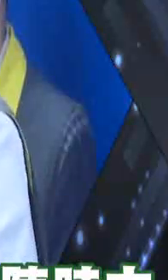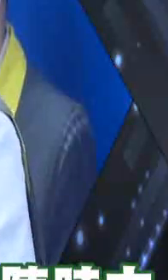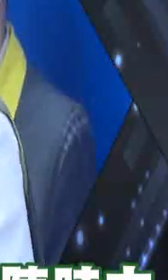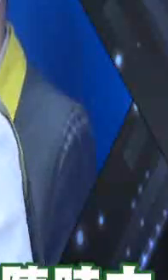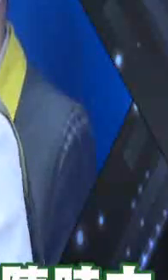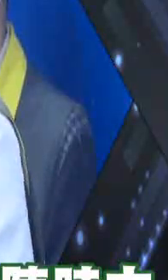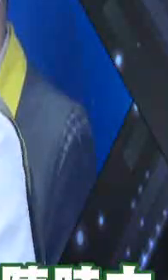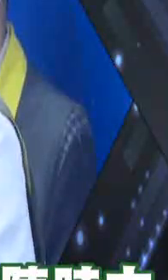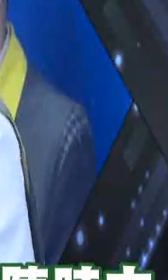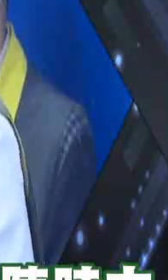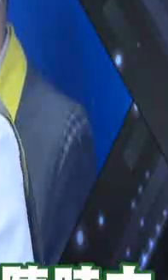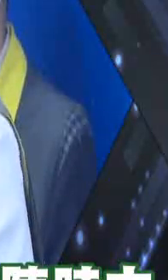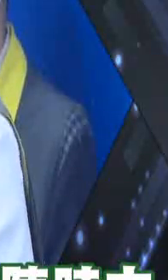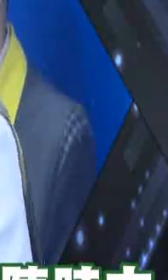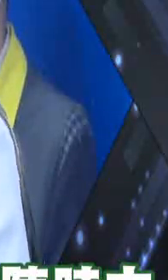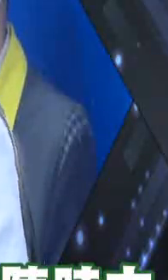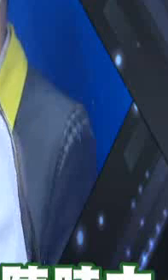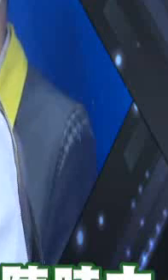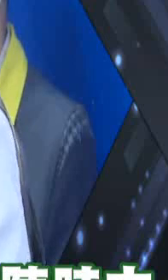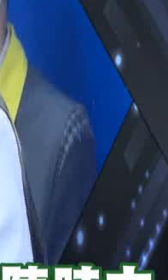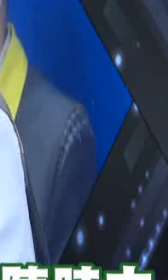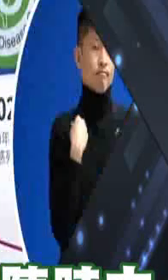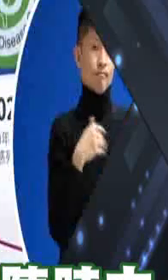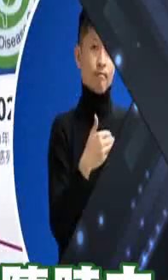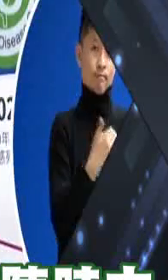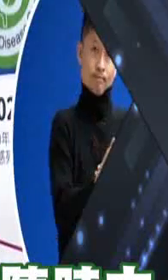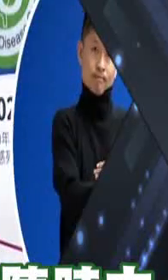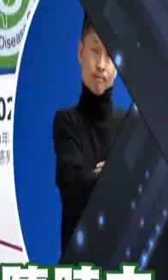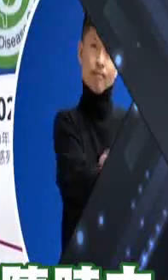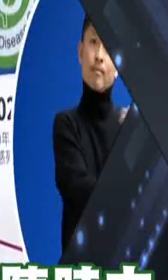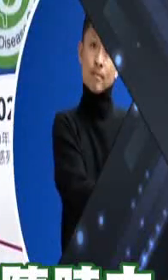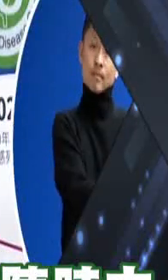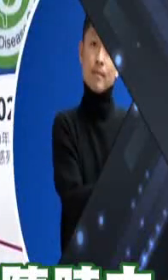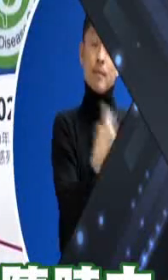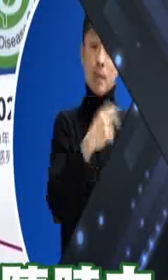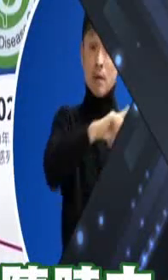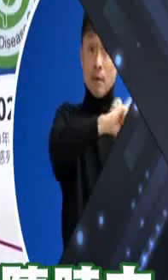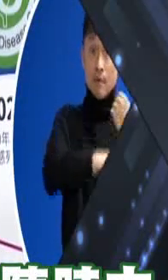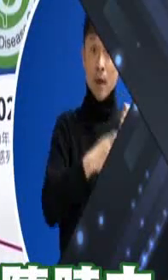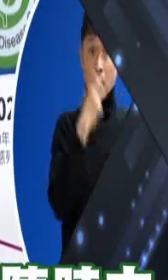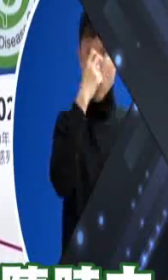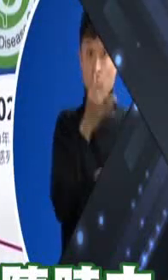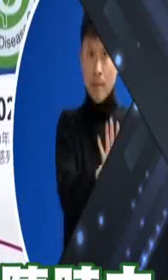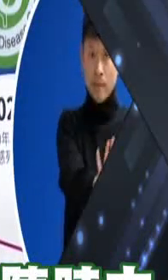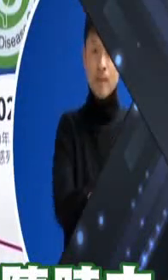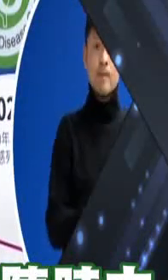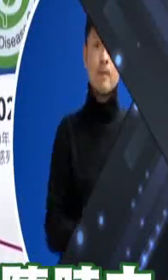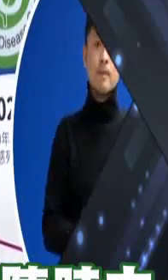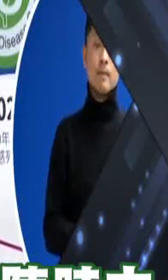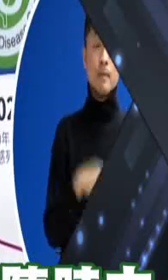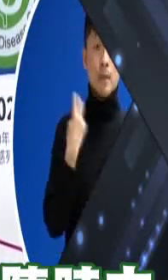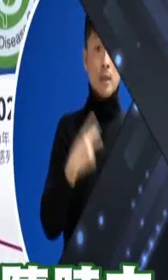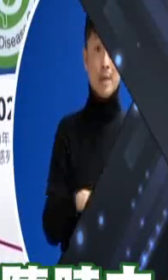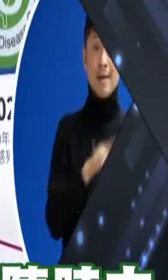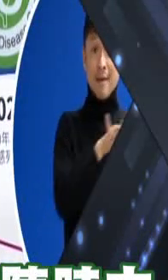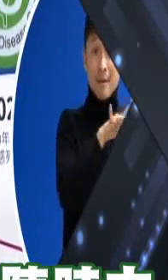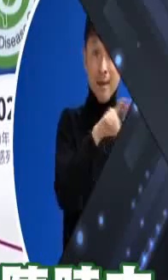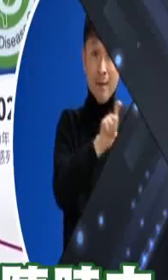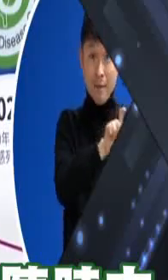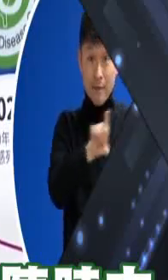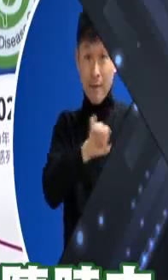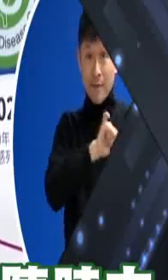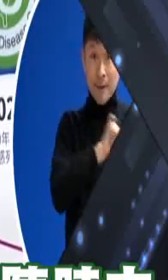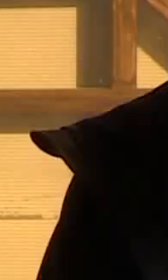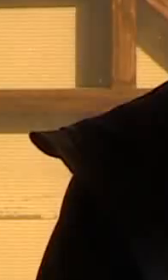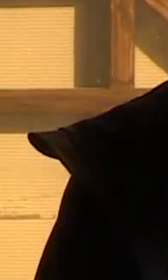流行疫情指挥中心主官陈时中也强调了，现阶段并没有任何的立委可以介入，也没有立委来机关署